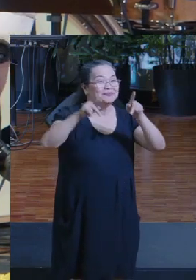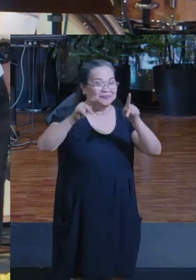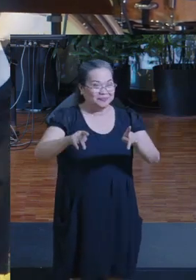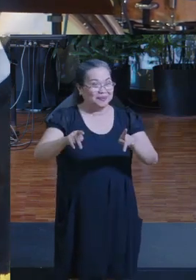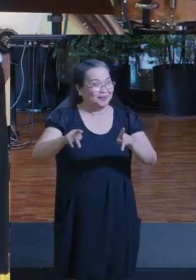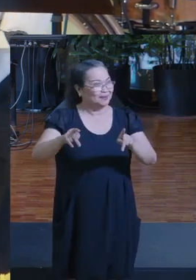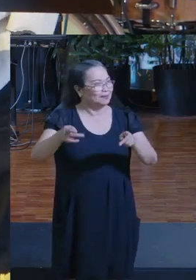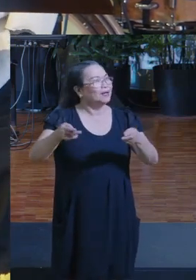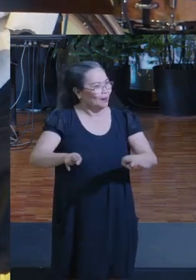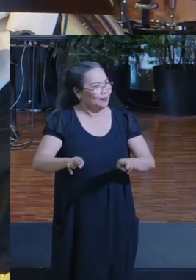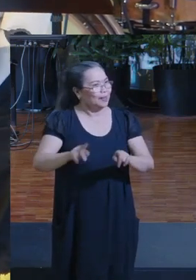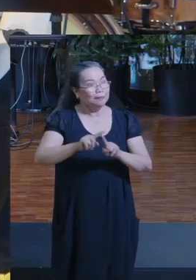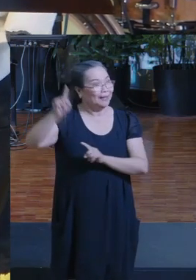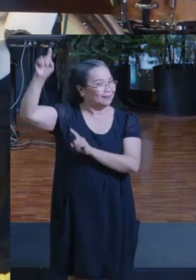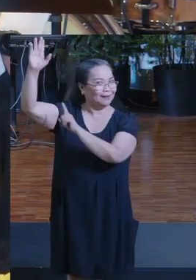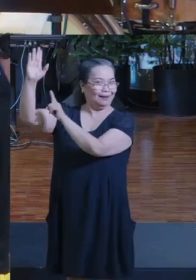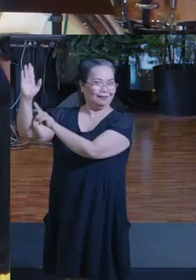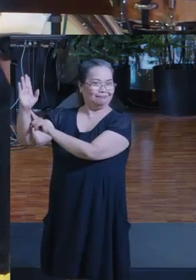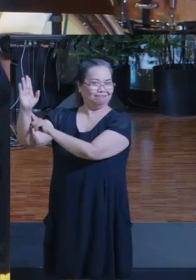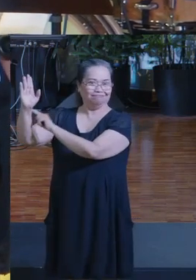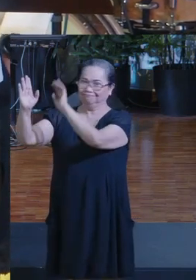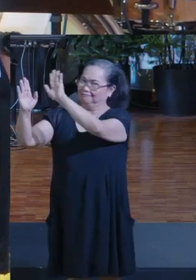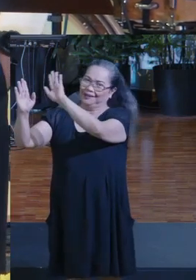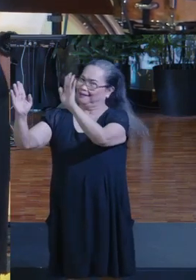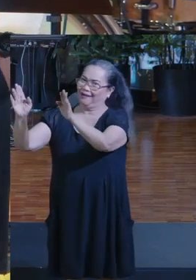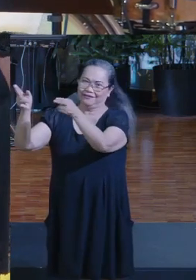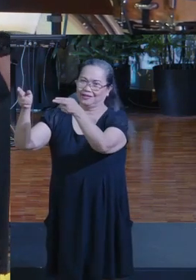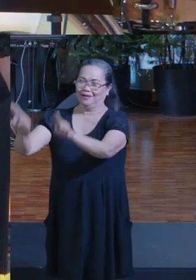Sa Diyos, hindi pwede mangyari yun.